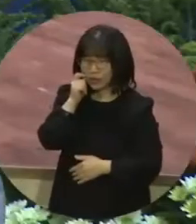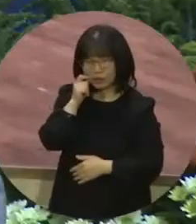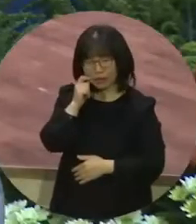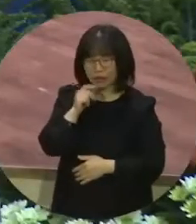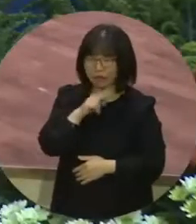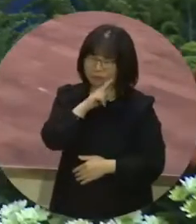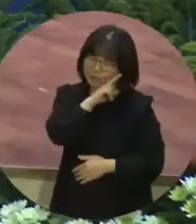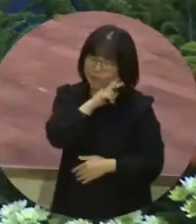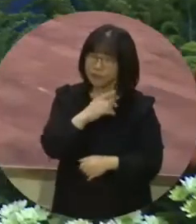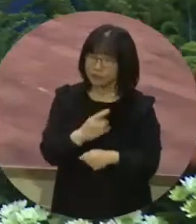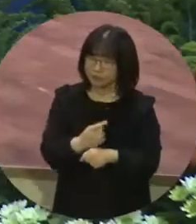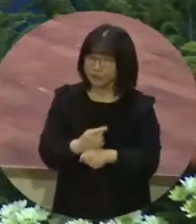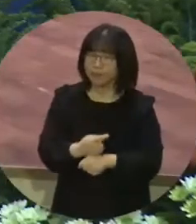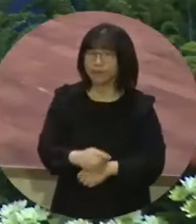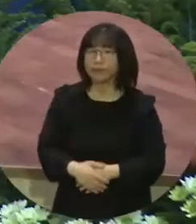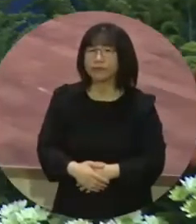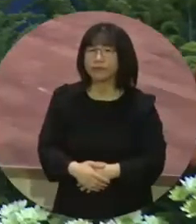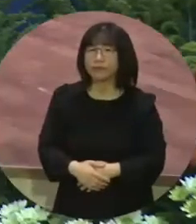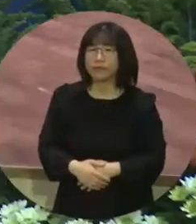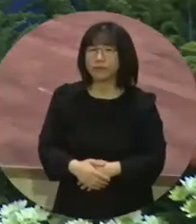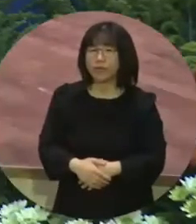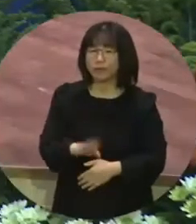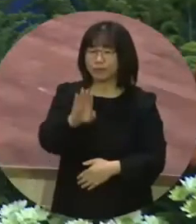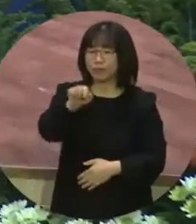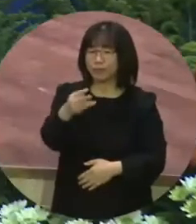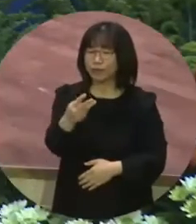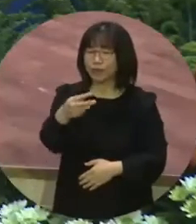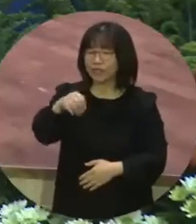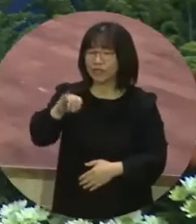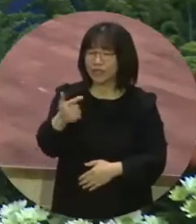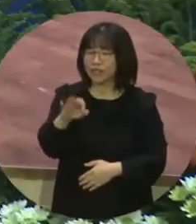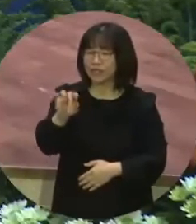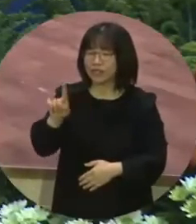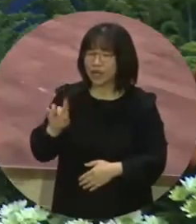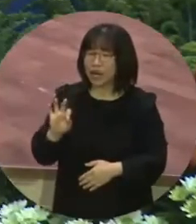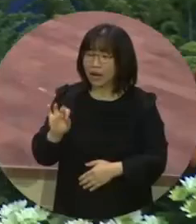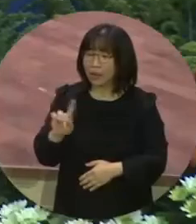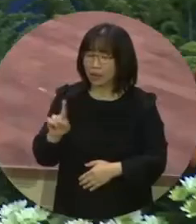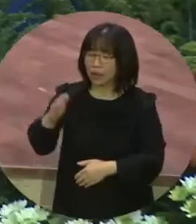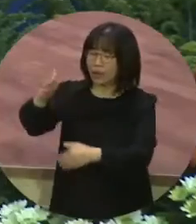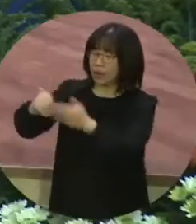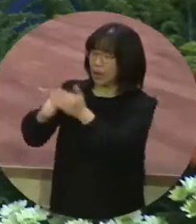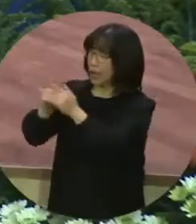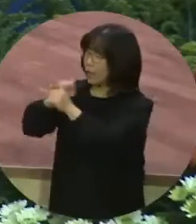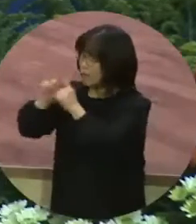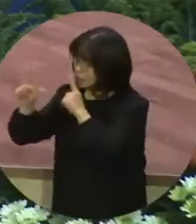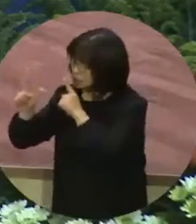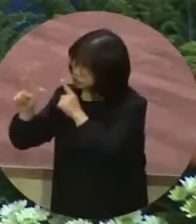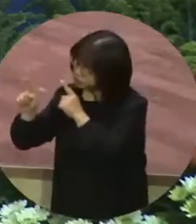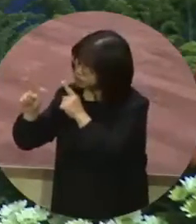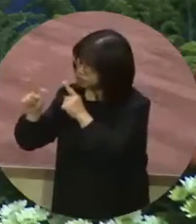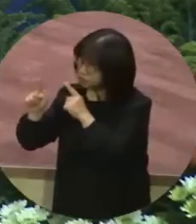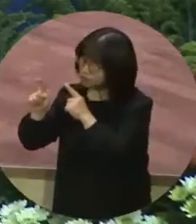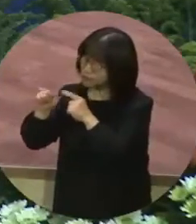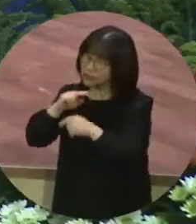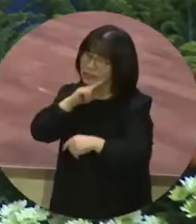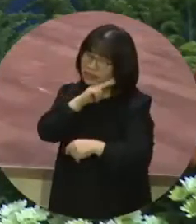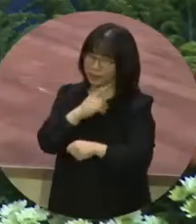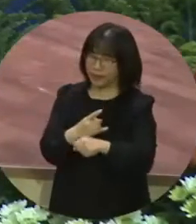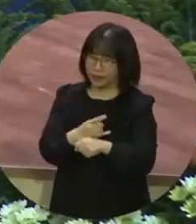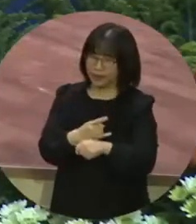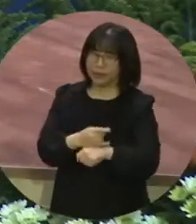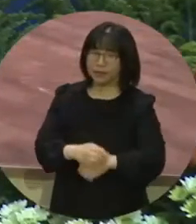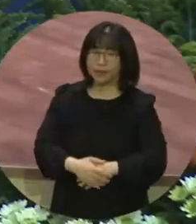불신앙입니다. 불신앙이 뭐예요? 하나님의 말씀에 대한 불신앙. 하나님의 말씀을